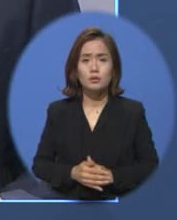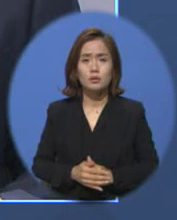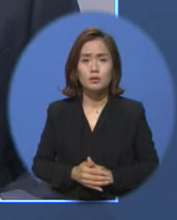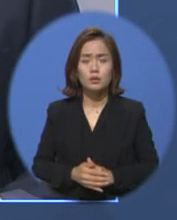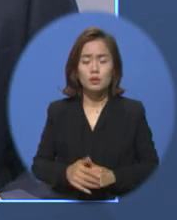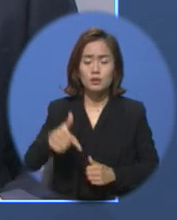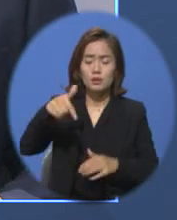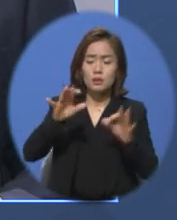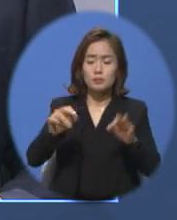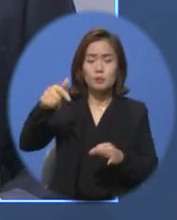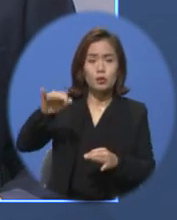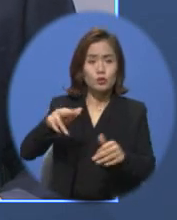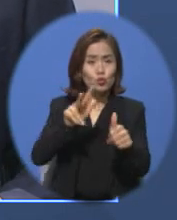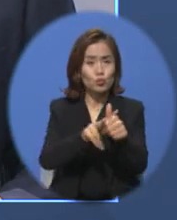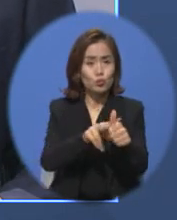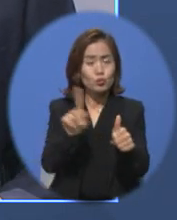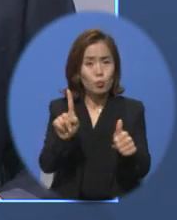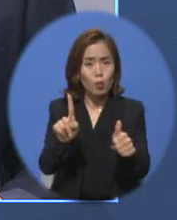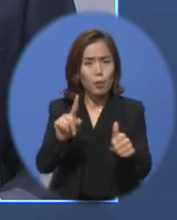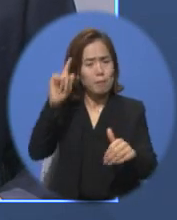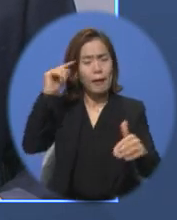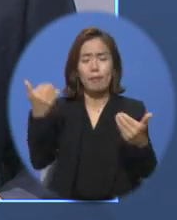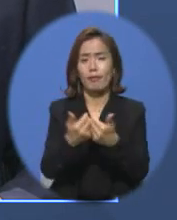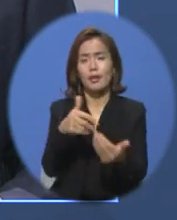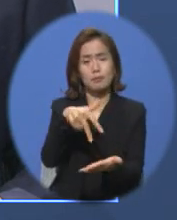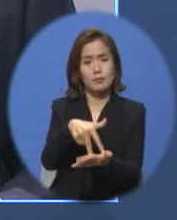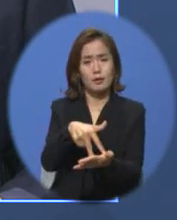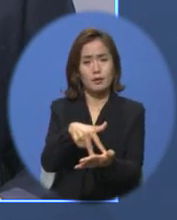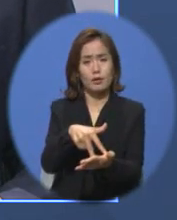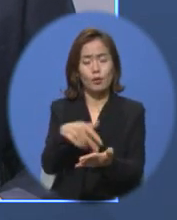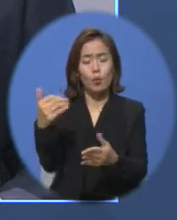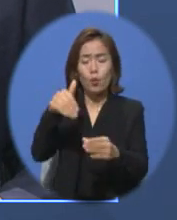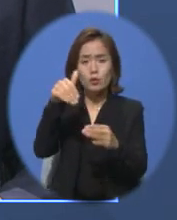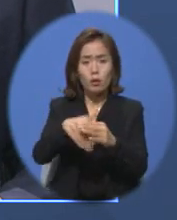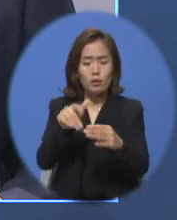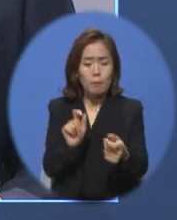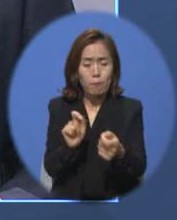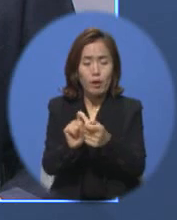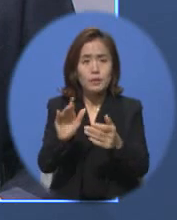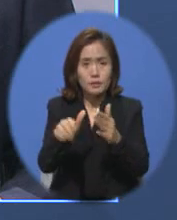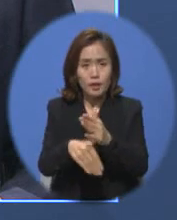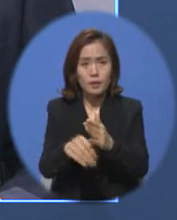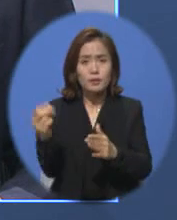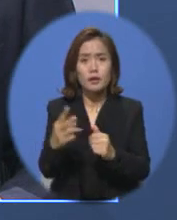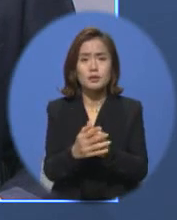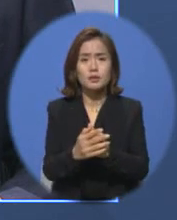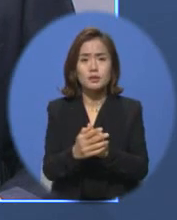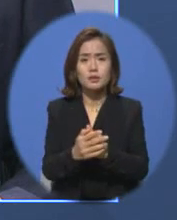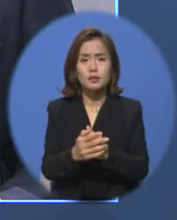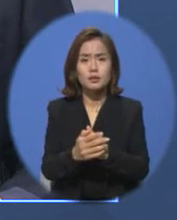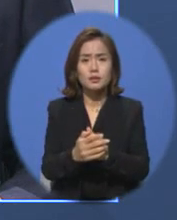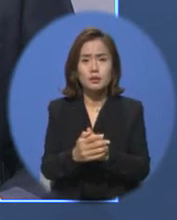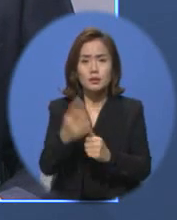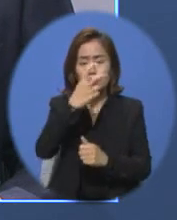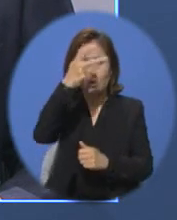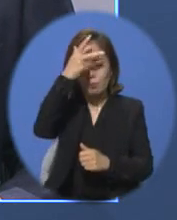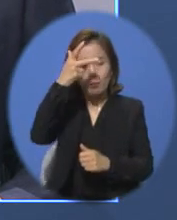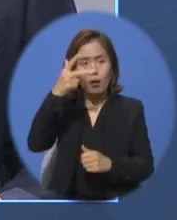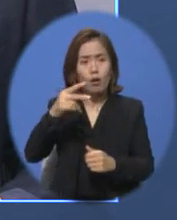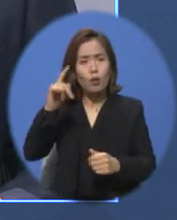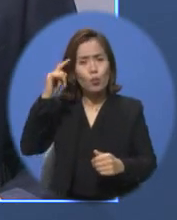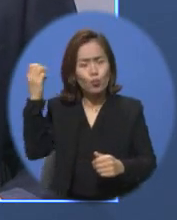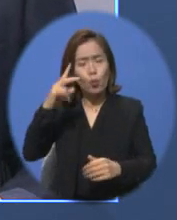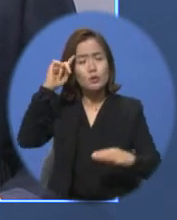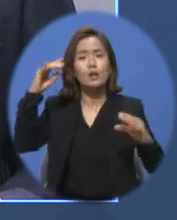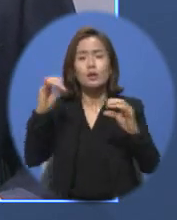적인신념을이유로반대했습니다.하지만 선거일이다가오면서당신은결국 다시찬성표를던졌습니다. 응시자님,질문